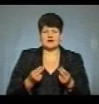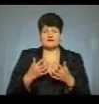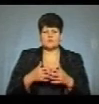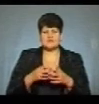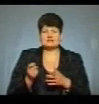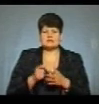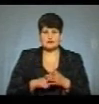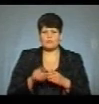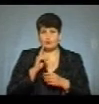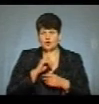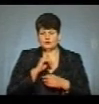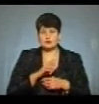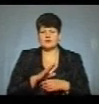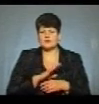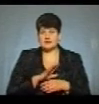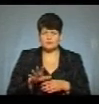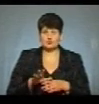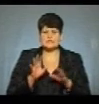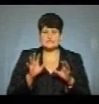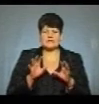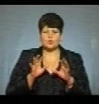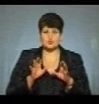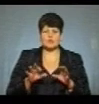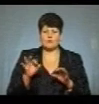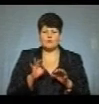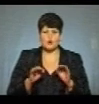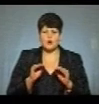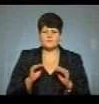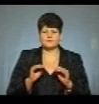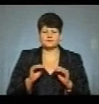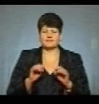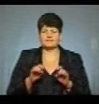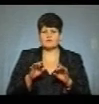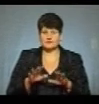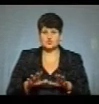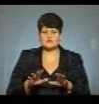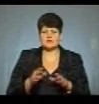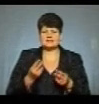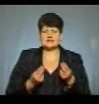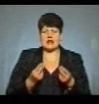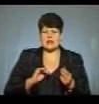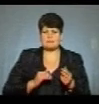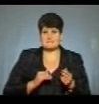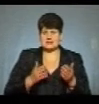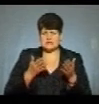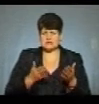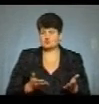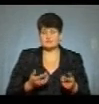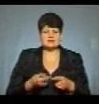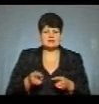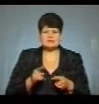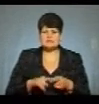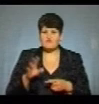ще раз повторюсь, поки не буде відповідного законодавства про регулювання грального бізнесу, це